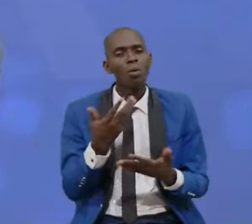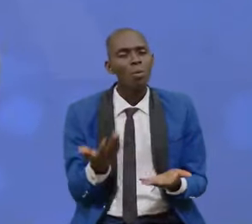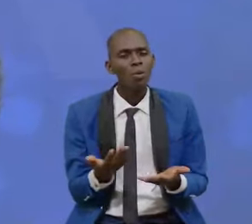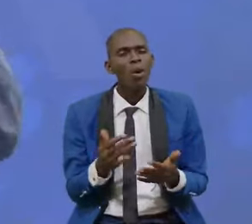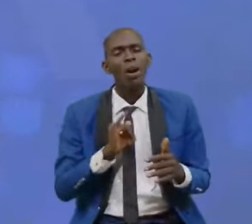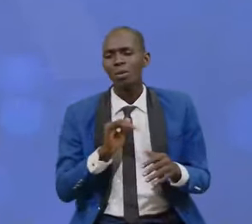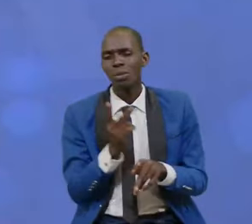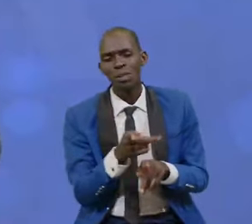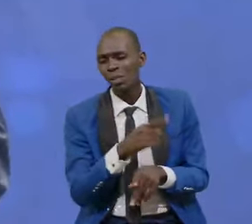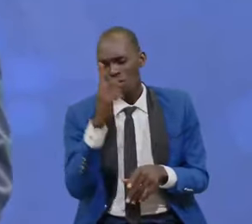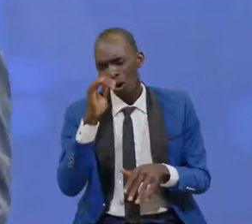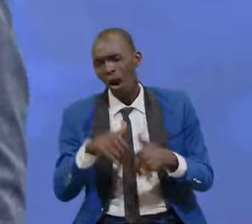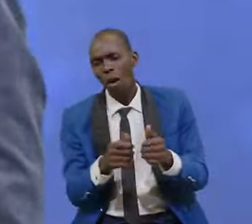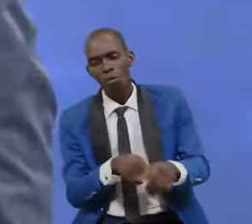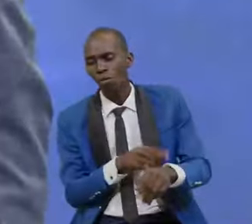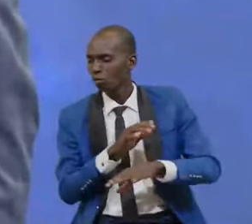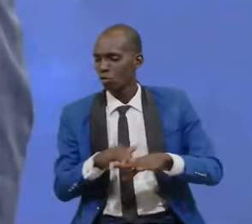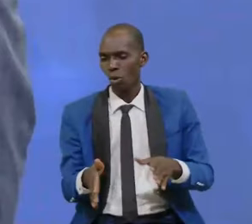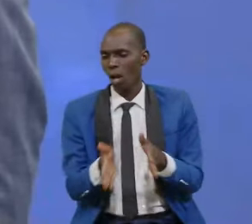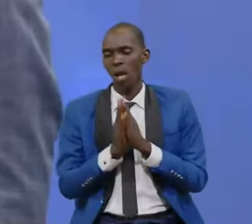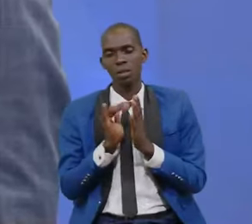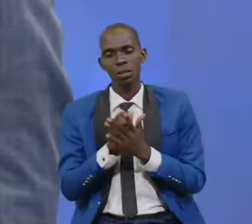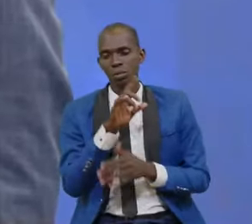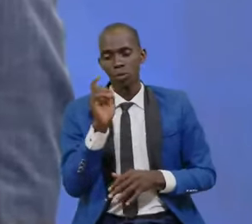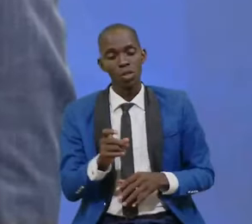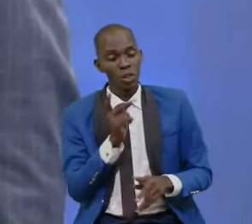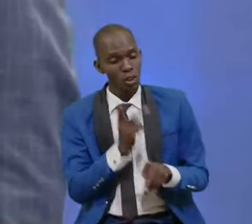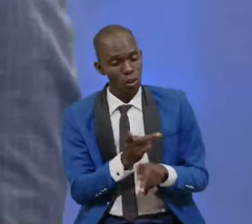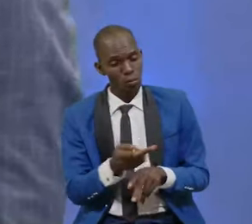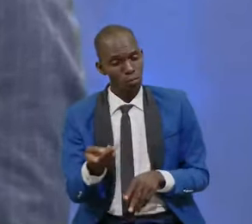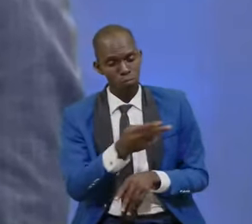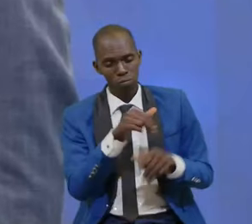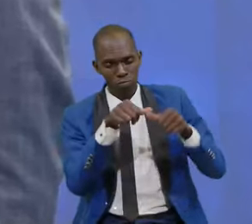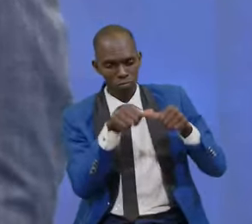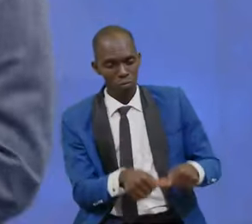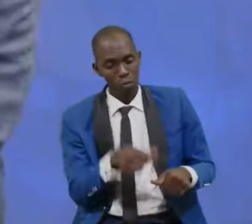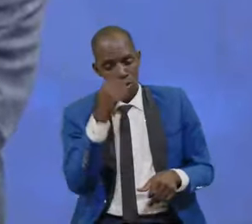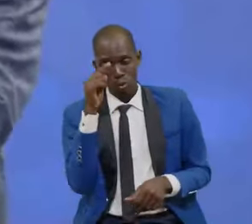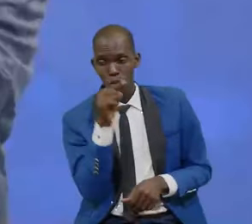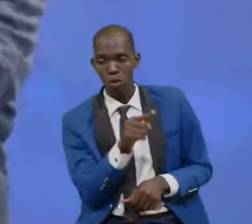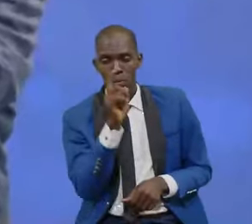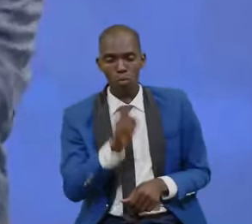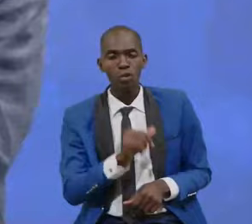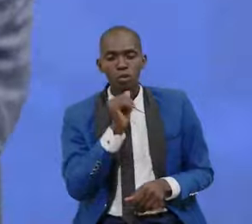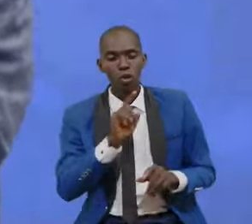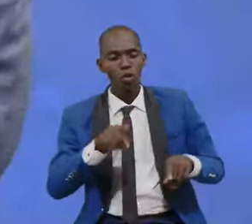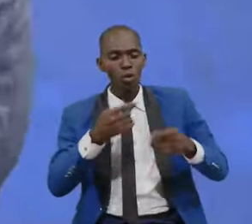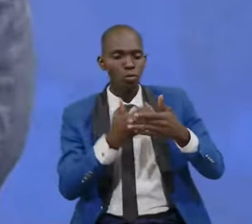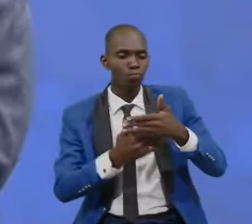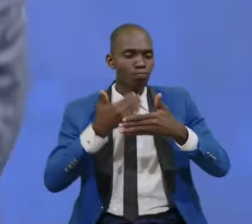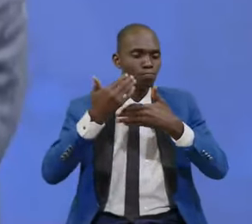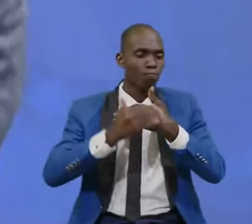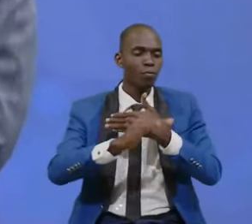Pendant combien de temps? Ne pose pas de questions. Garde-le. Parce qu'il ne doit pas sortir, il ne doit pas aller au-delà